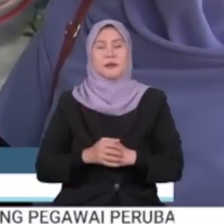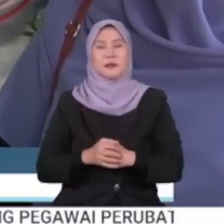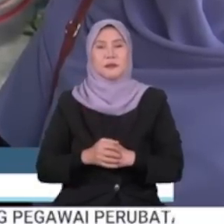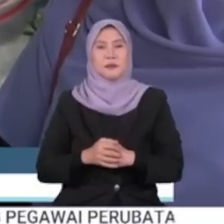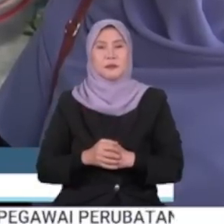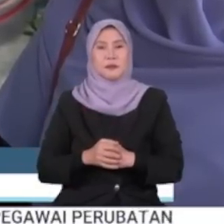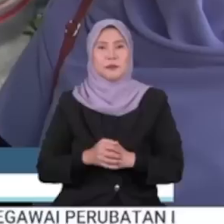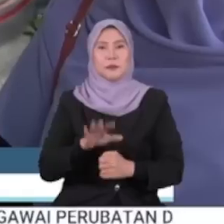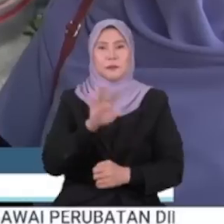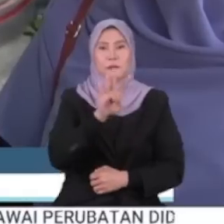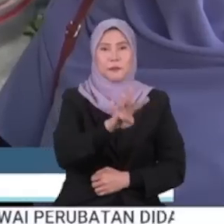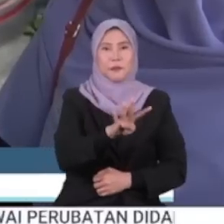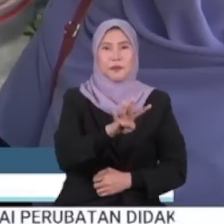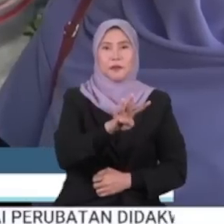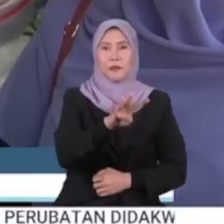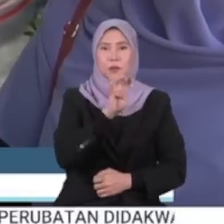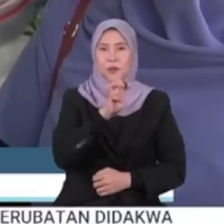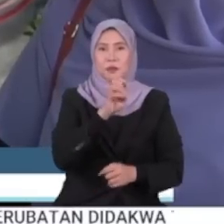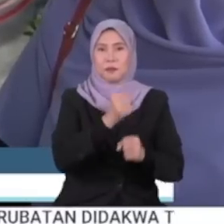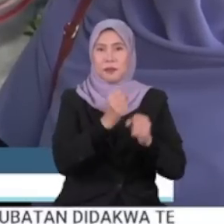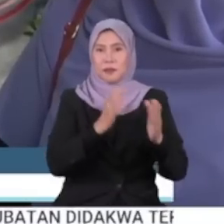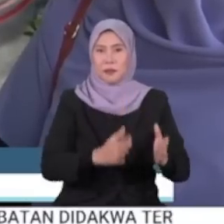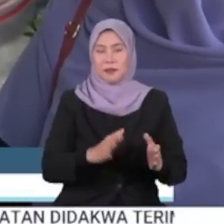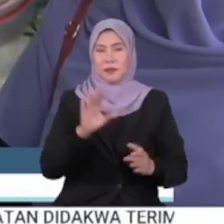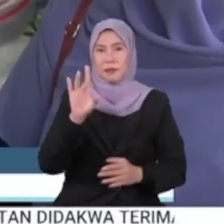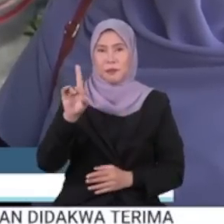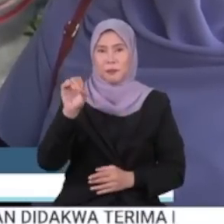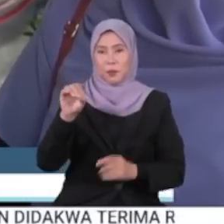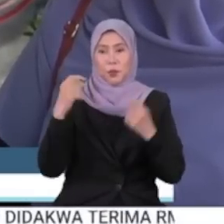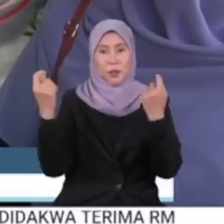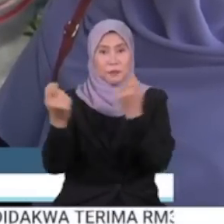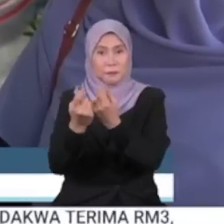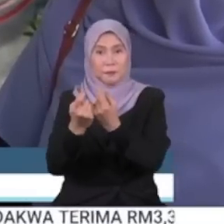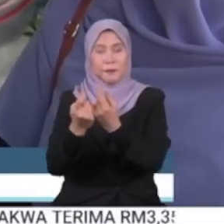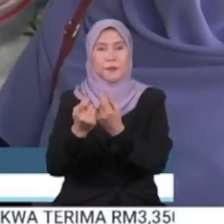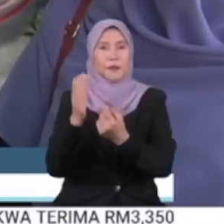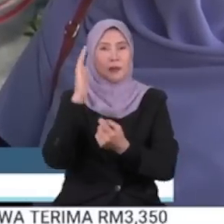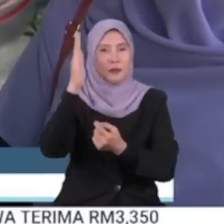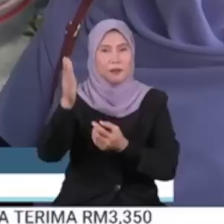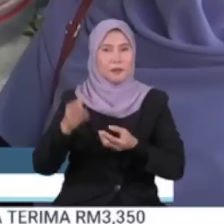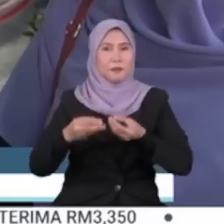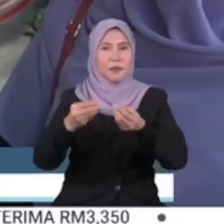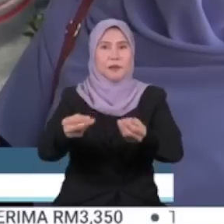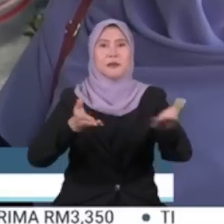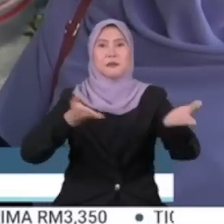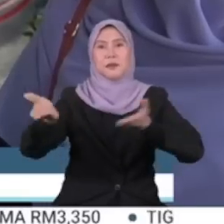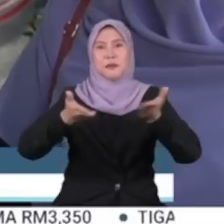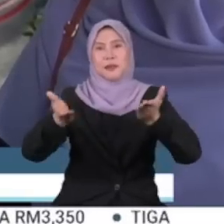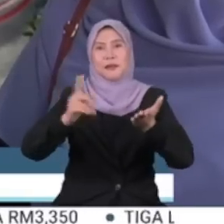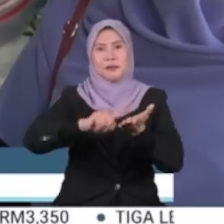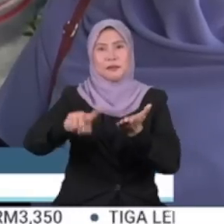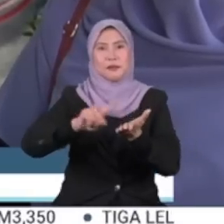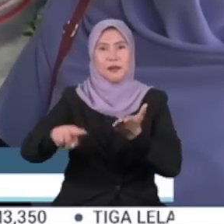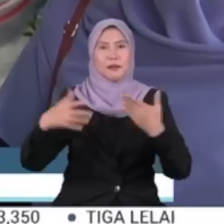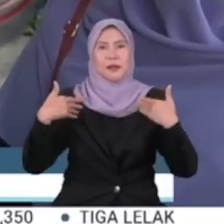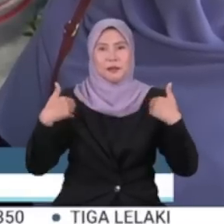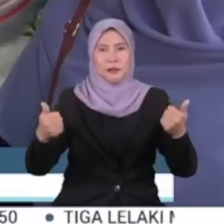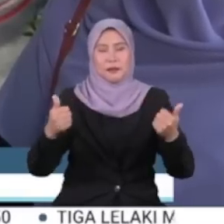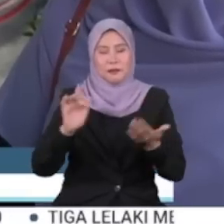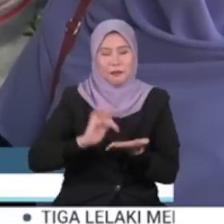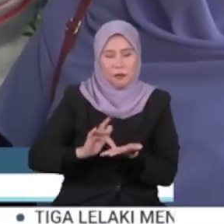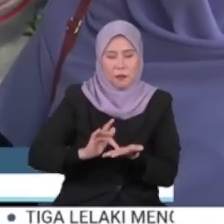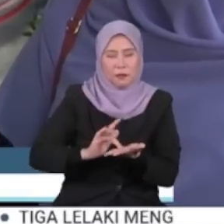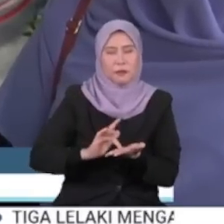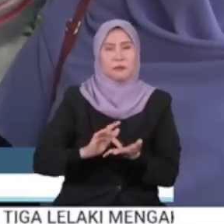juga 400 petugas iaitu 80 pasukan akan memberi perkhidmatan pemeriksaan kesihatan, rawatan